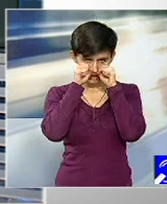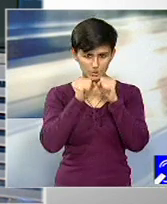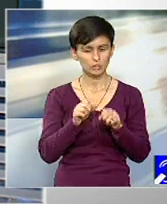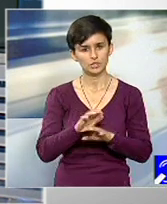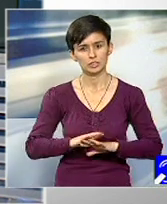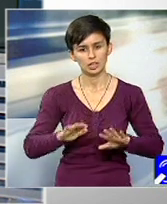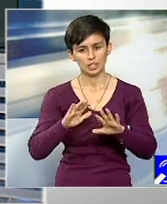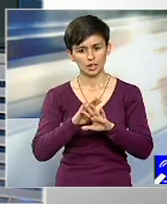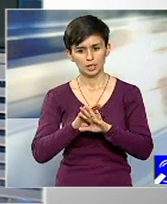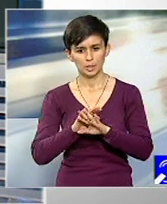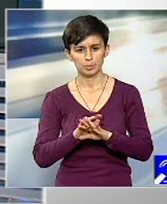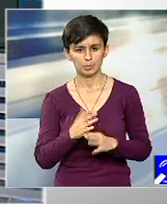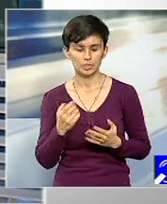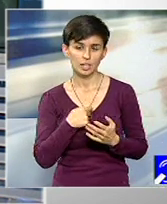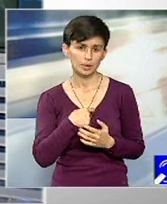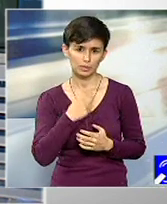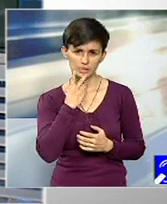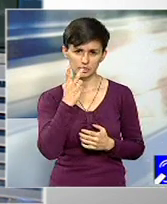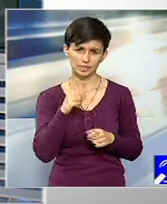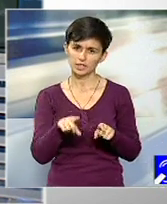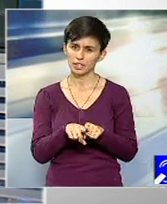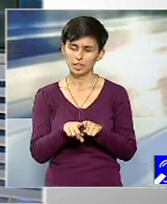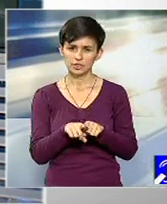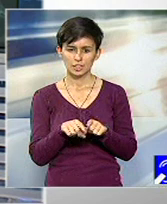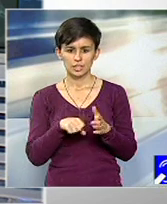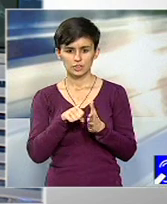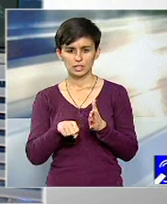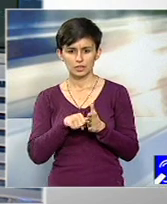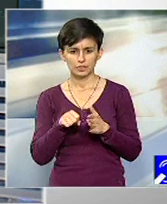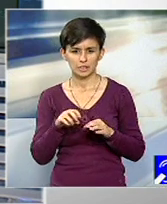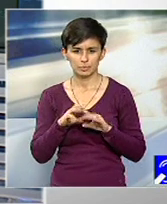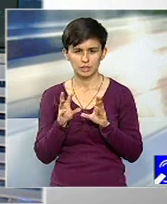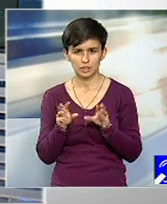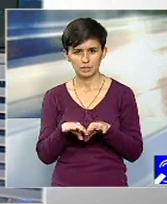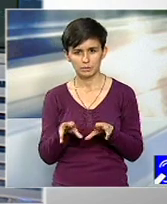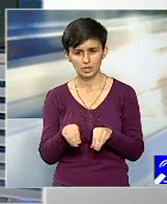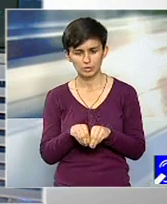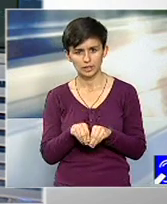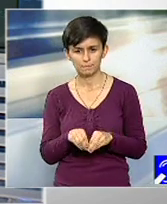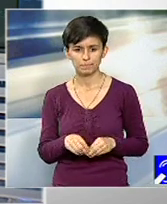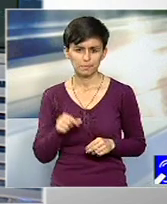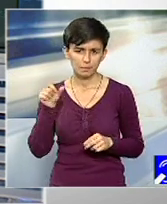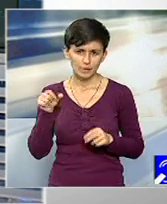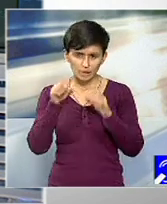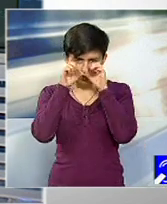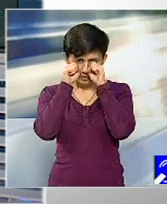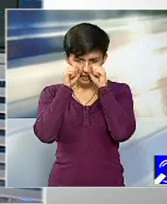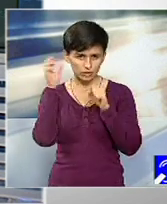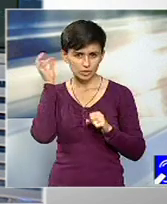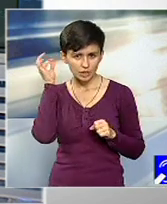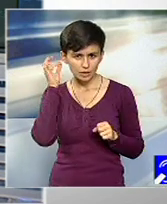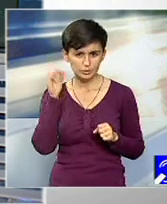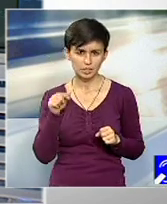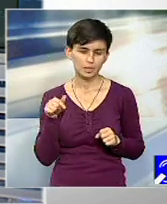public general, care pot să urmărească același film împreună. În caz că nevăzătorul aude numai descrierea, acele pasaje care